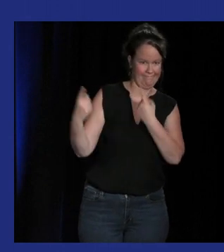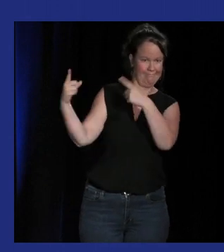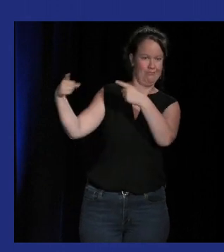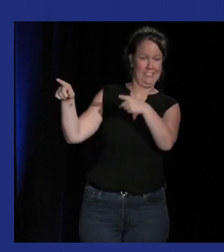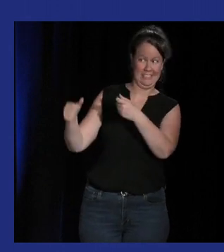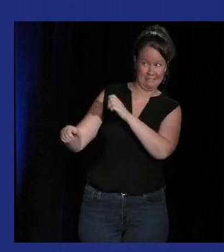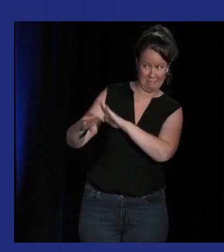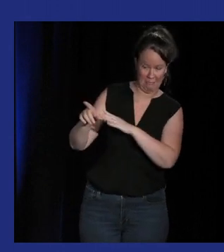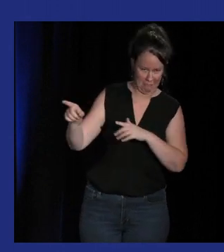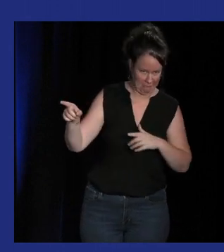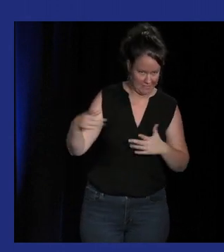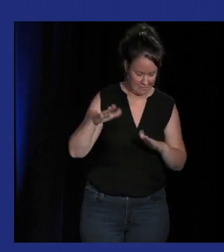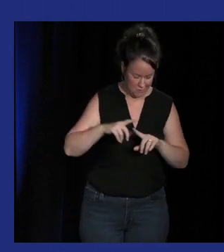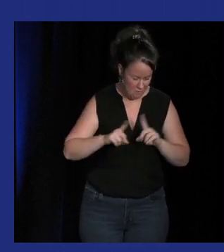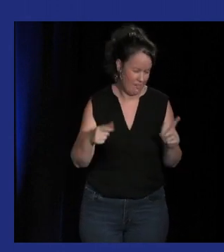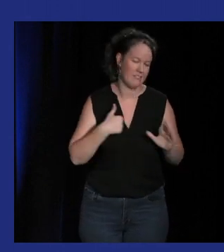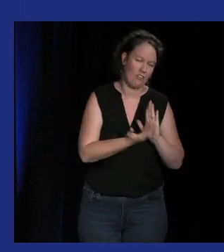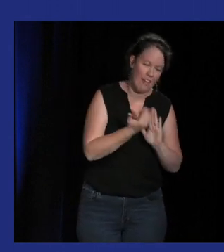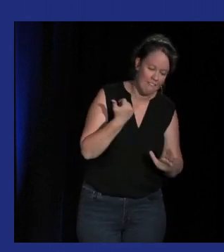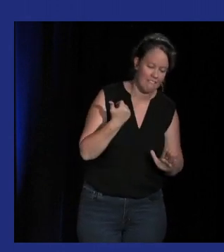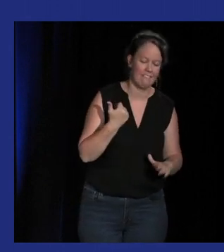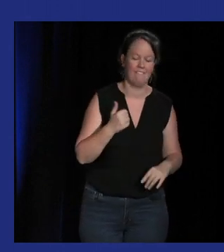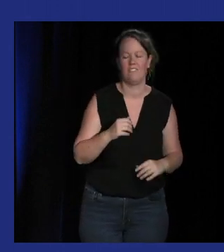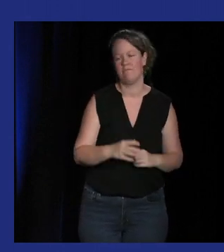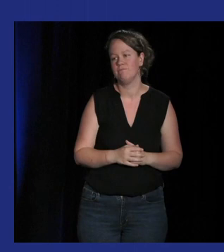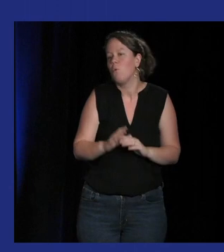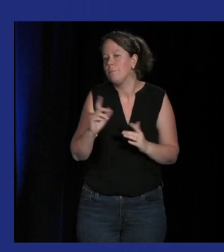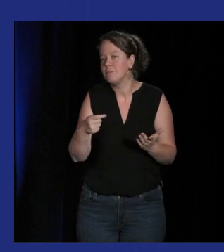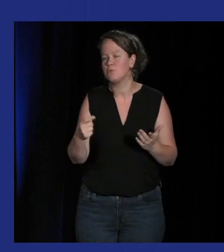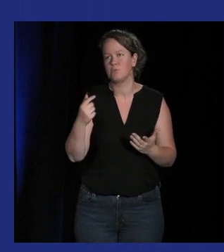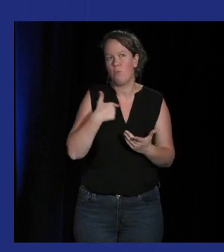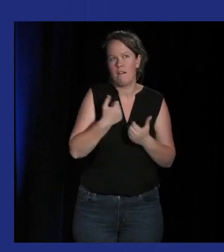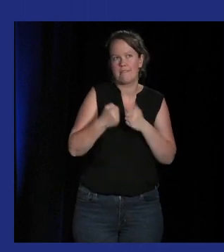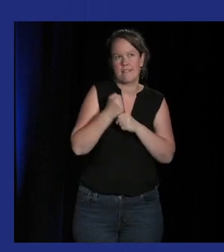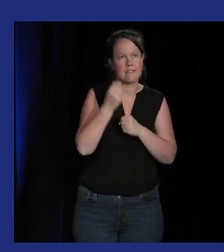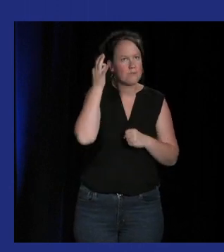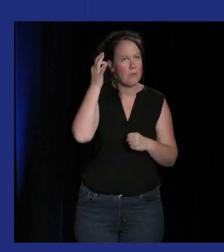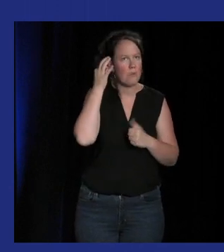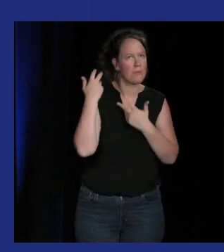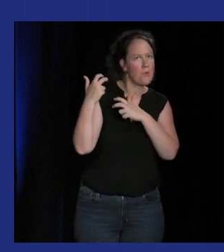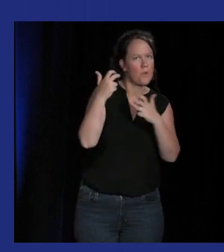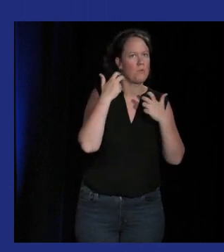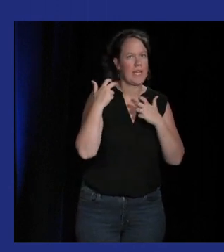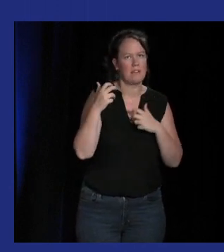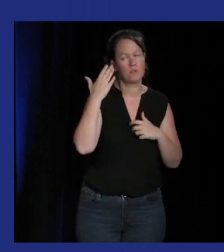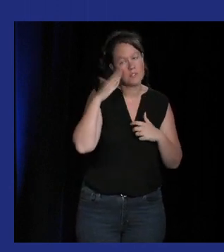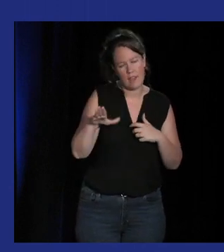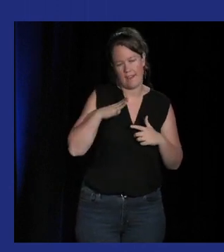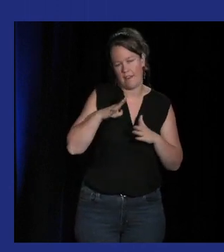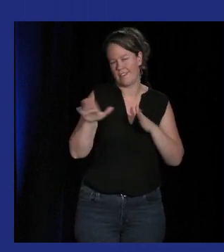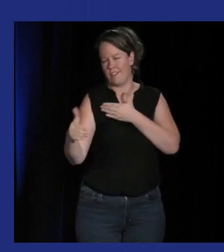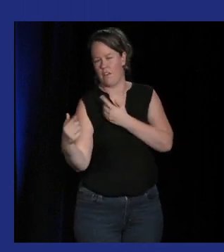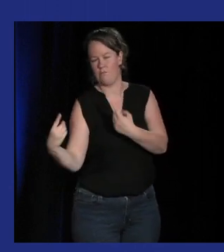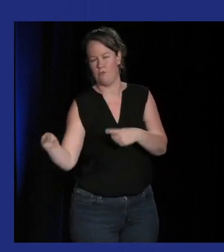de toute façon on essaye on a toujours en tête qu'il y aura de la musique par dessus donc dans nos créations on va aussi se dire ah ça je